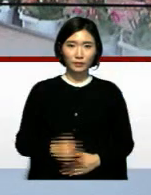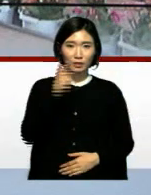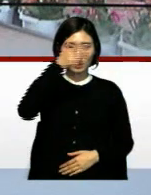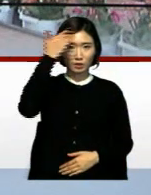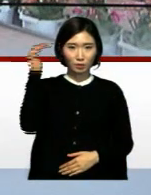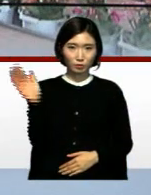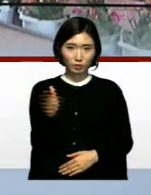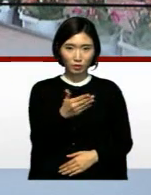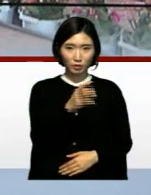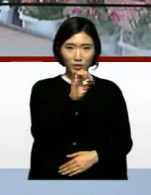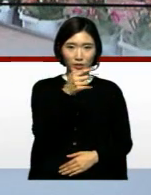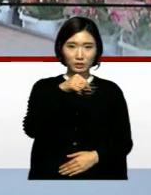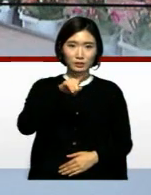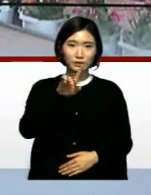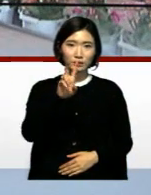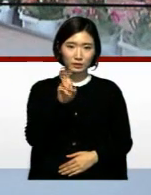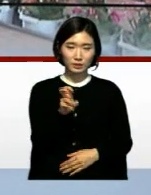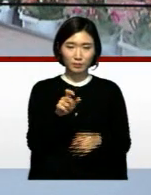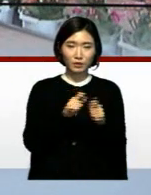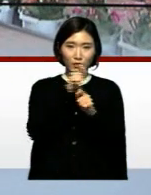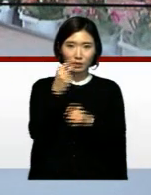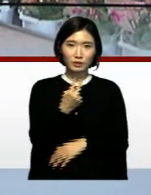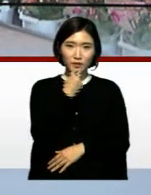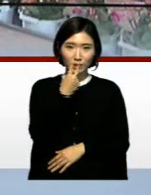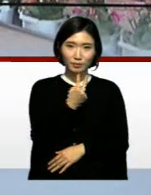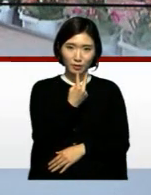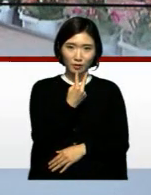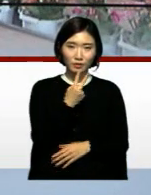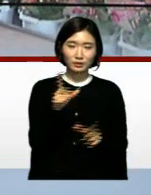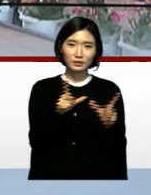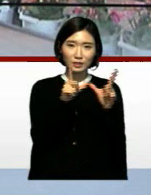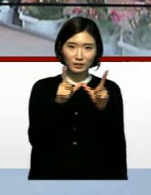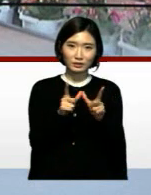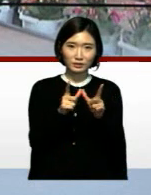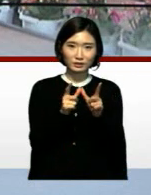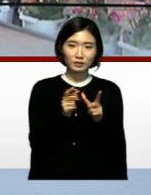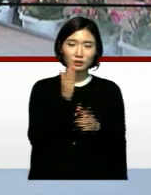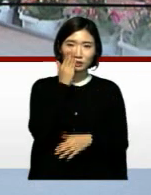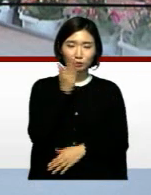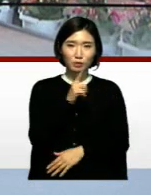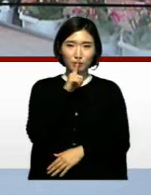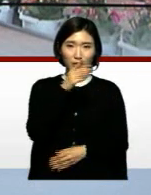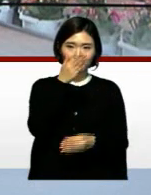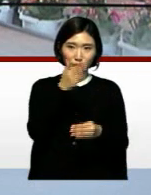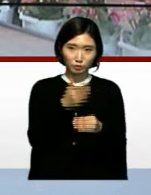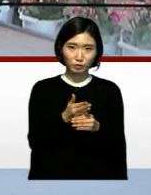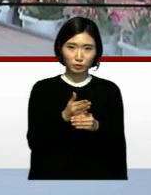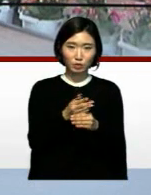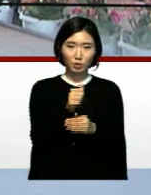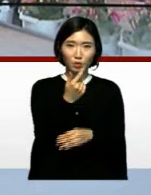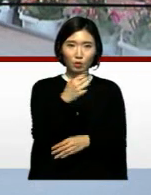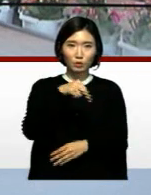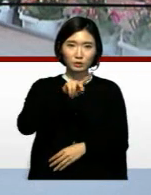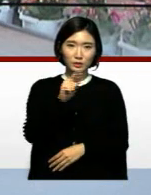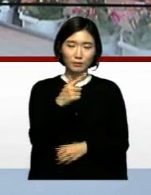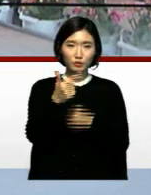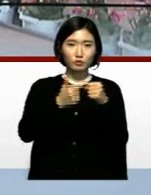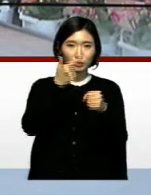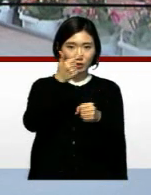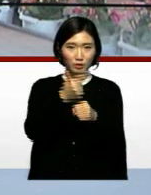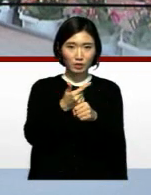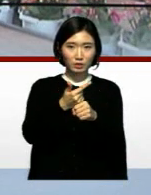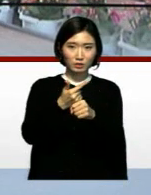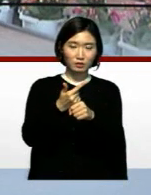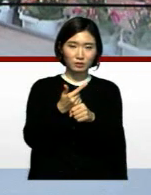예로부터 인삼은 불로장생의 명약으로 불려온 야용 식물인데요 그중에서도 홍삼의 원료인 6년근 인삼은